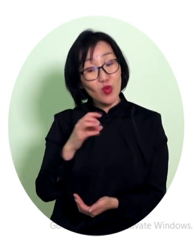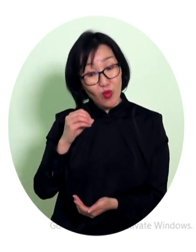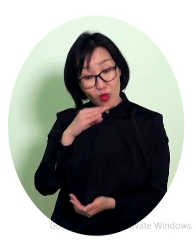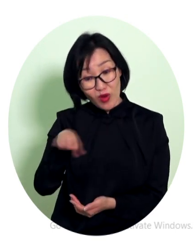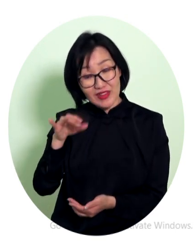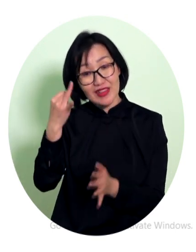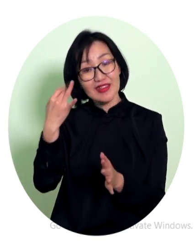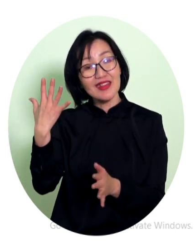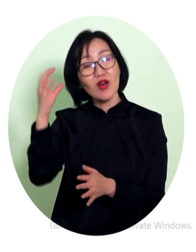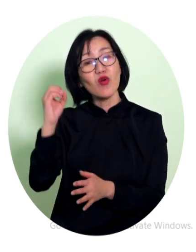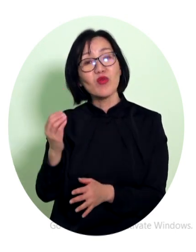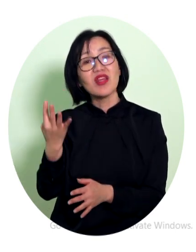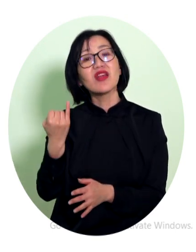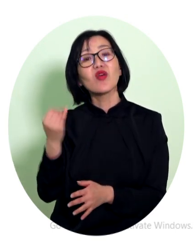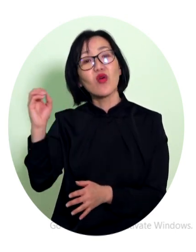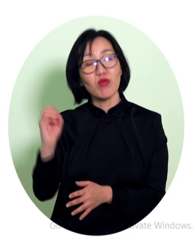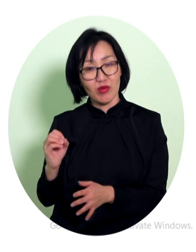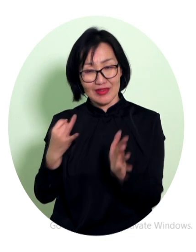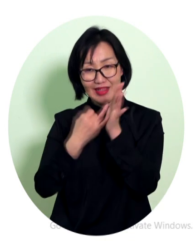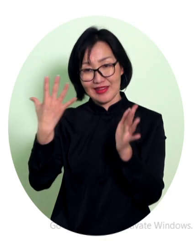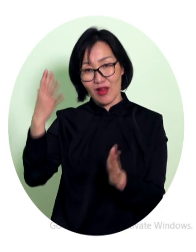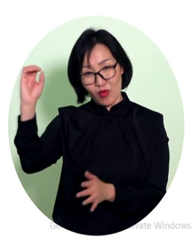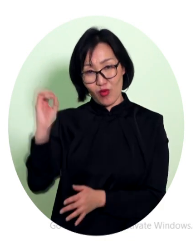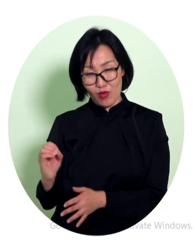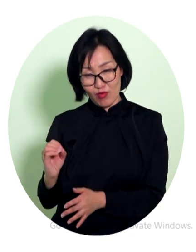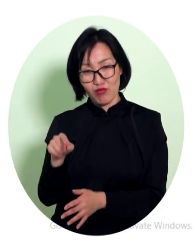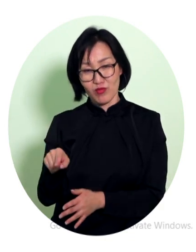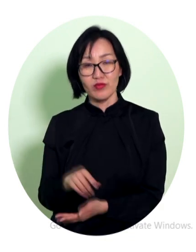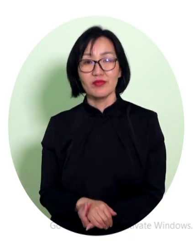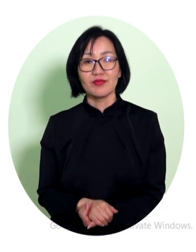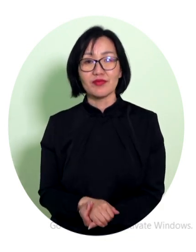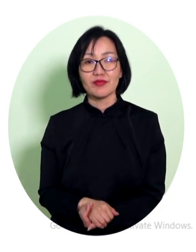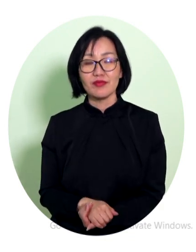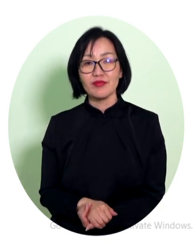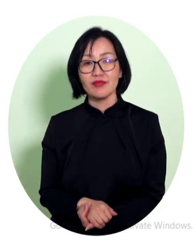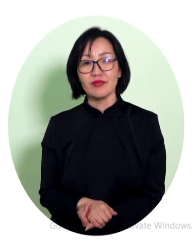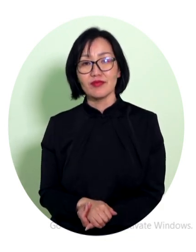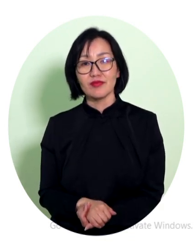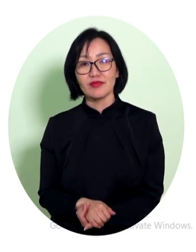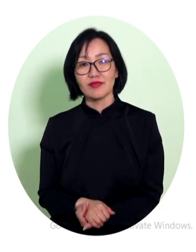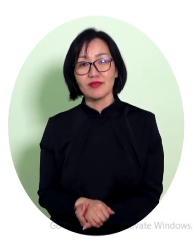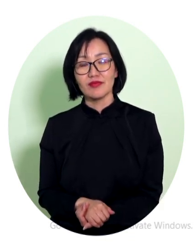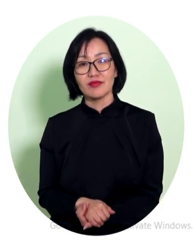75 хэсэг буюу хэдэн хувь байх нь вэ? 75 хувь байх нэ.